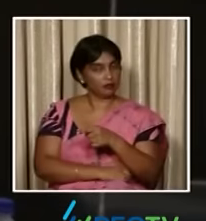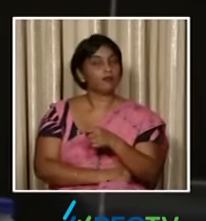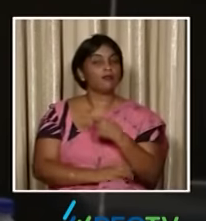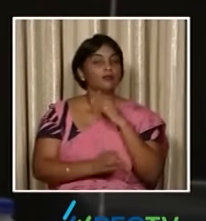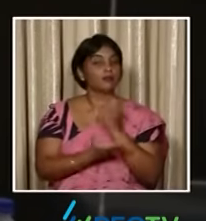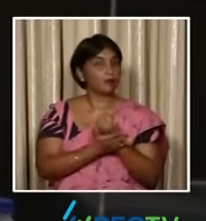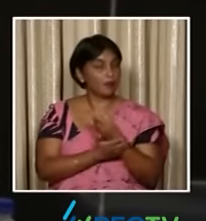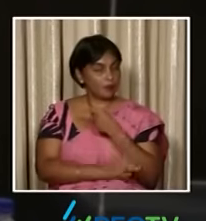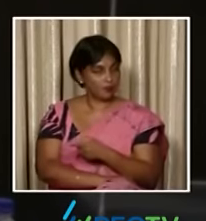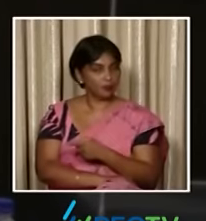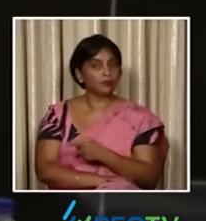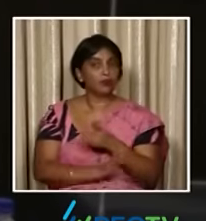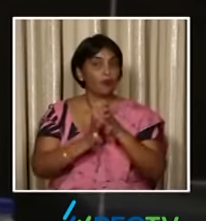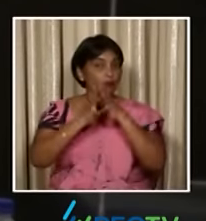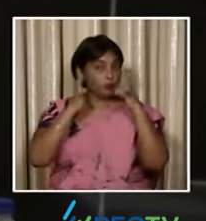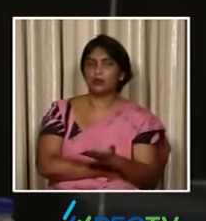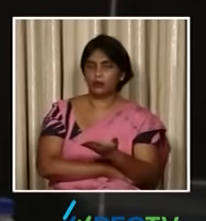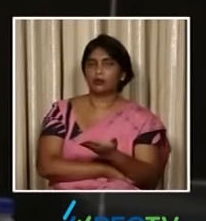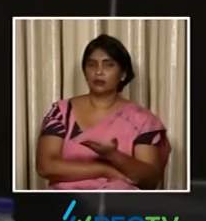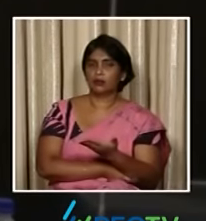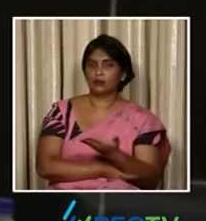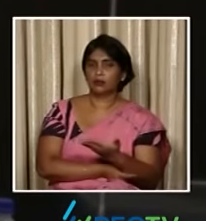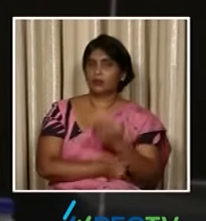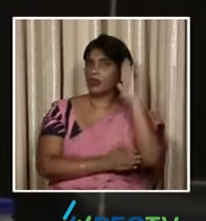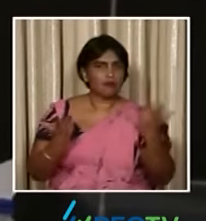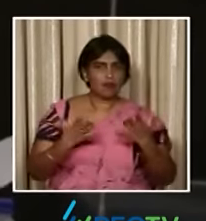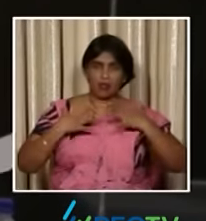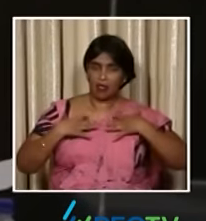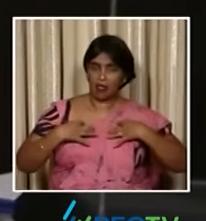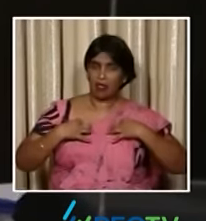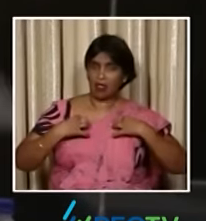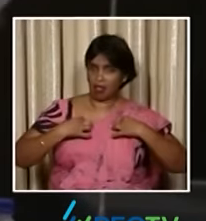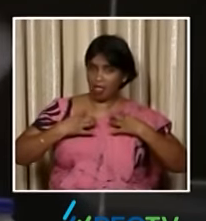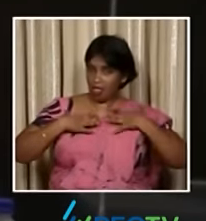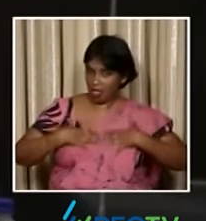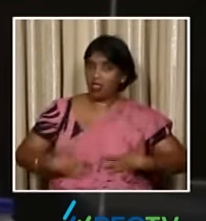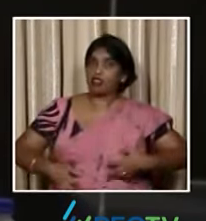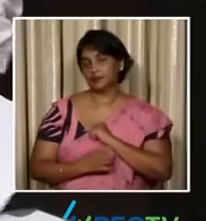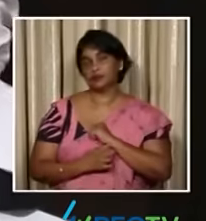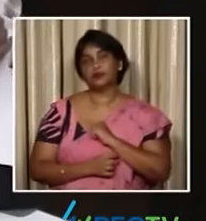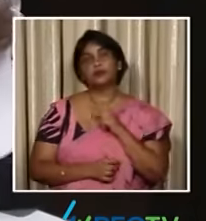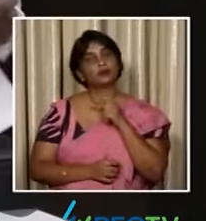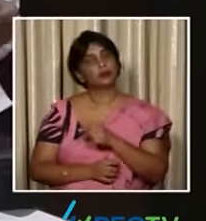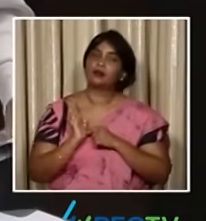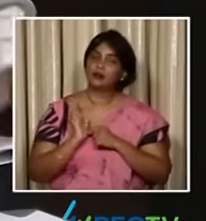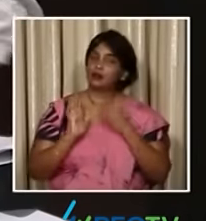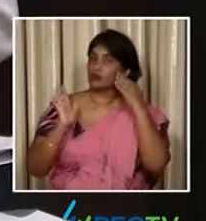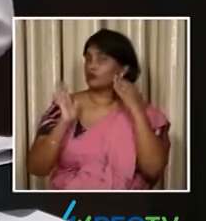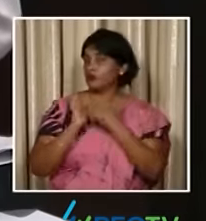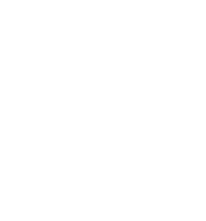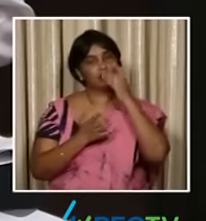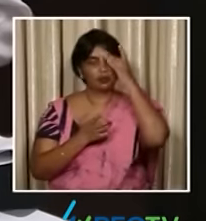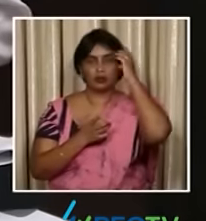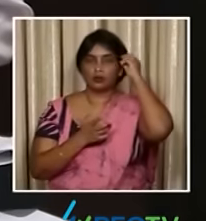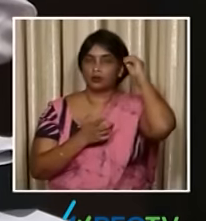ලංකා පොදුජන පෙරමුණේ බහුතරයක් මේ පැත්තේ ඉන්නේ. අද ඔසවන්න බැරි වෙනවා. ඇඳගෙන ඉන්න එක තමයි ඔසවන්න වෙන්නේ අද. පනත හරහා මේ